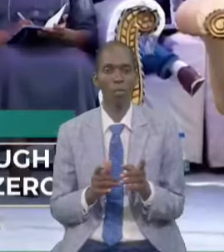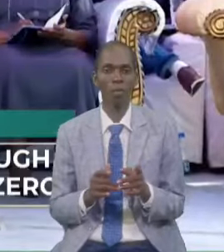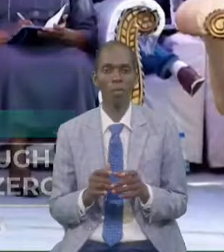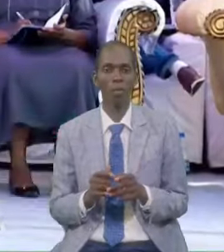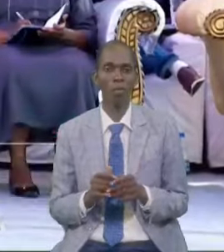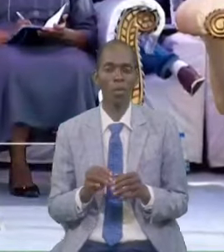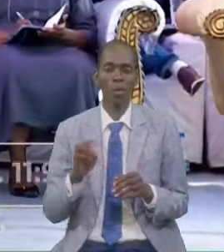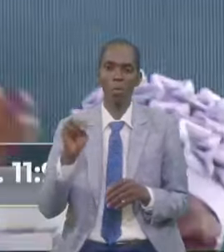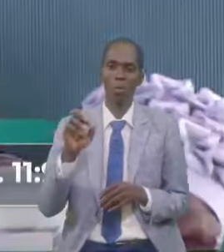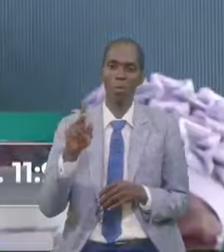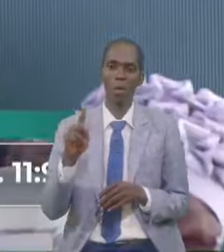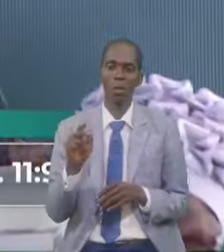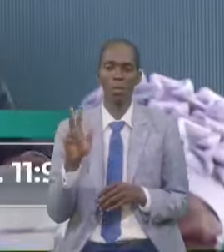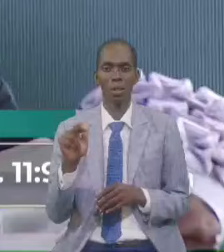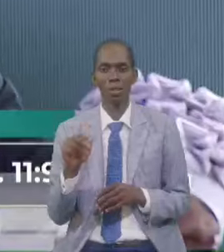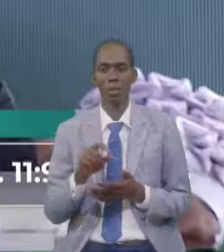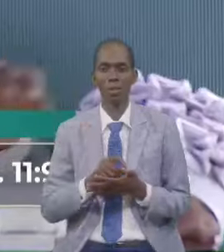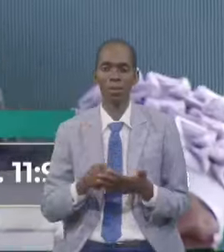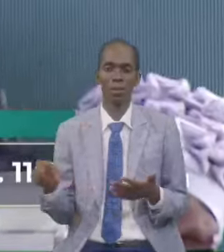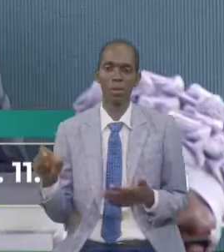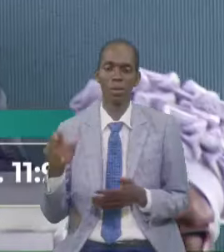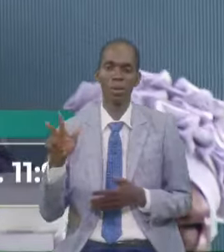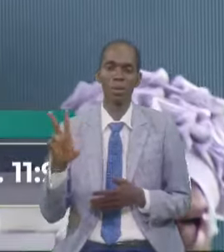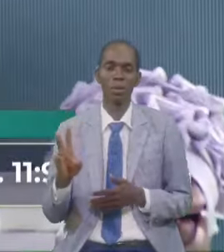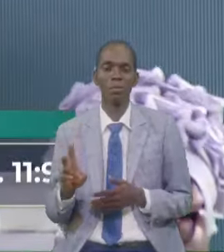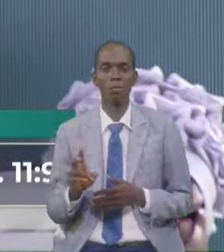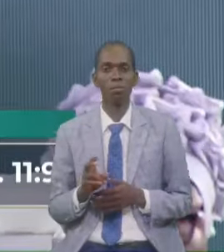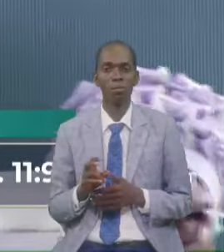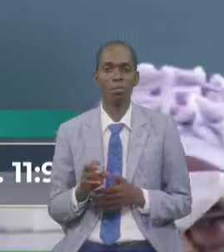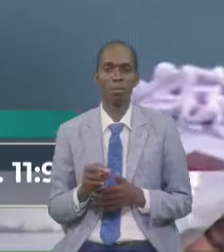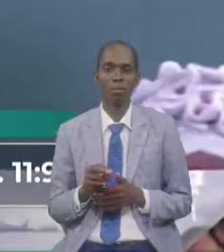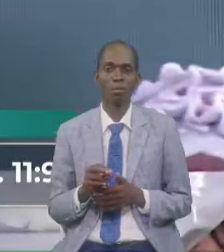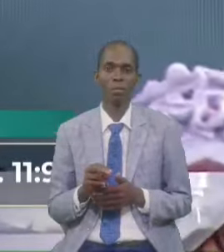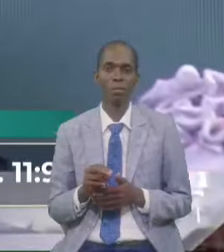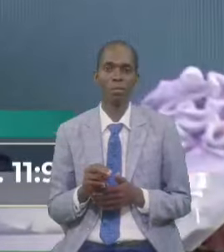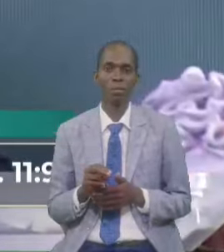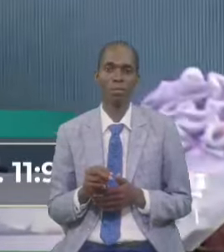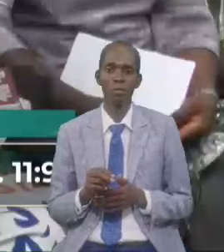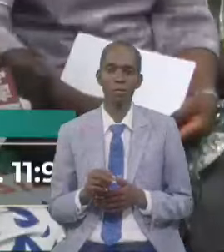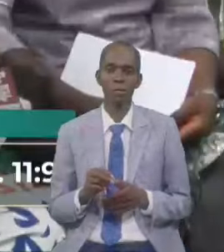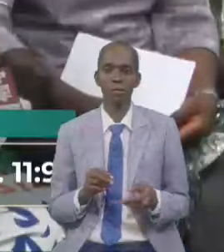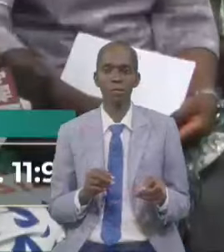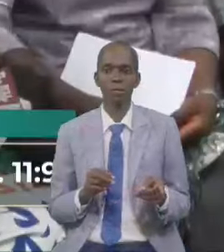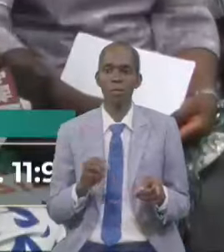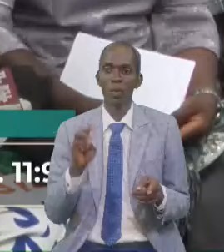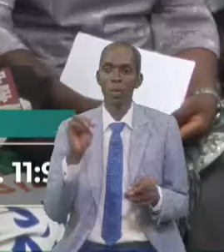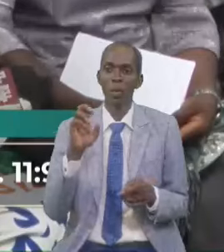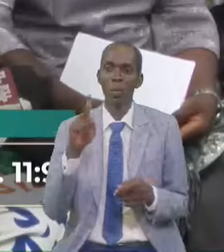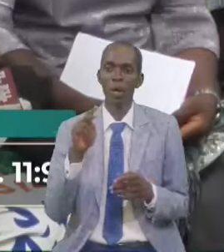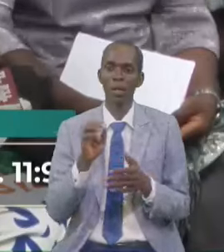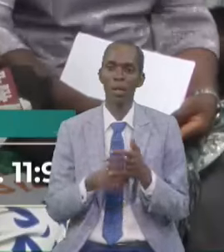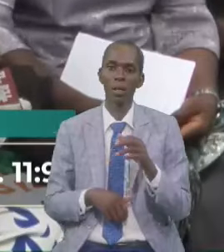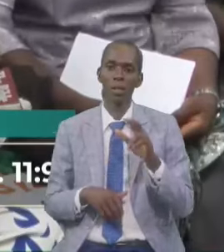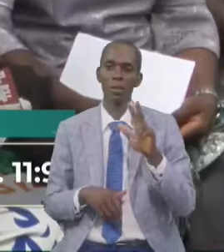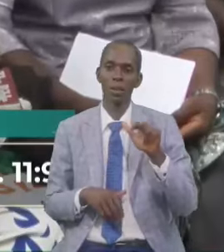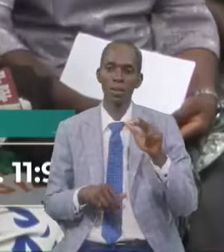13 adhyayam chudandi. I'm reading the last verse there. Mark chapter 13 verse 37. Mark suvartha